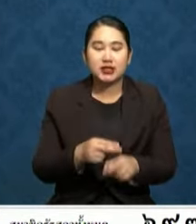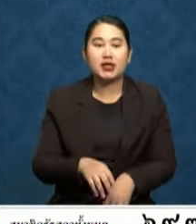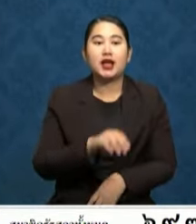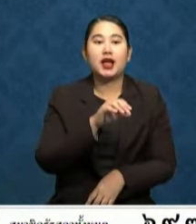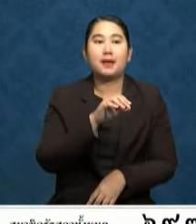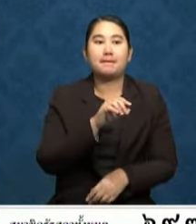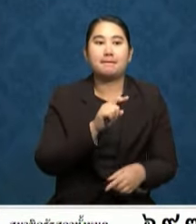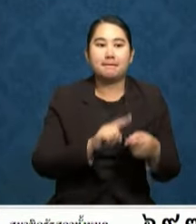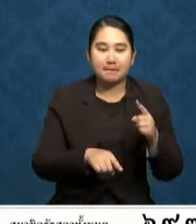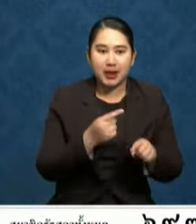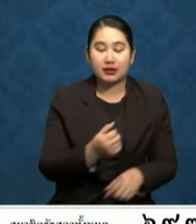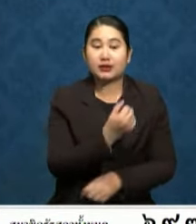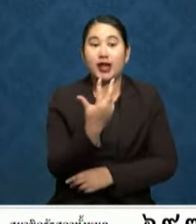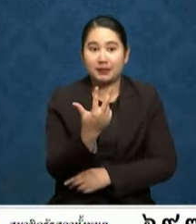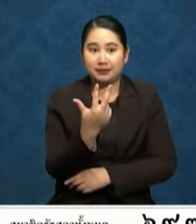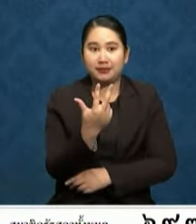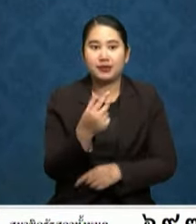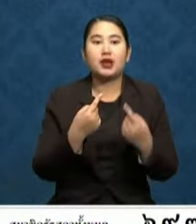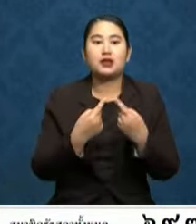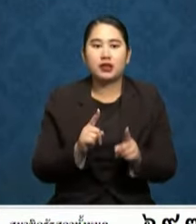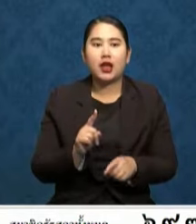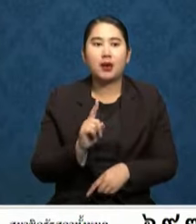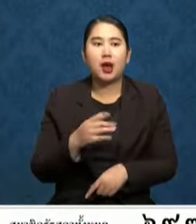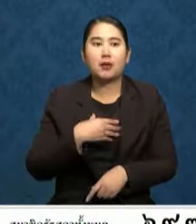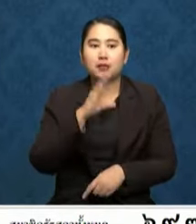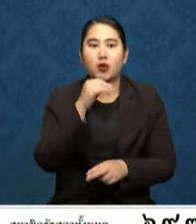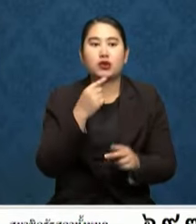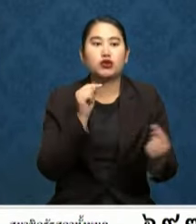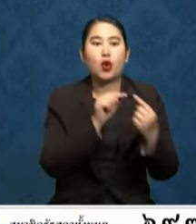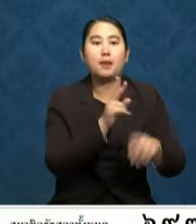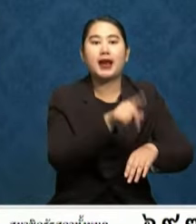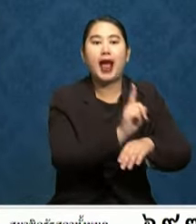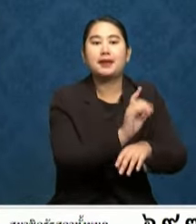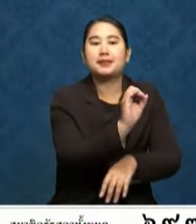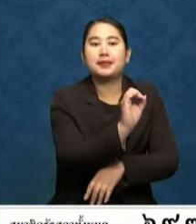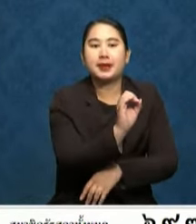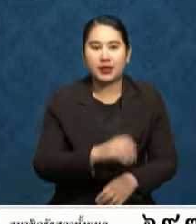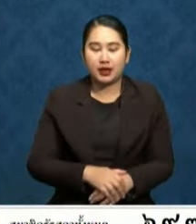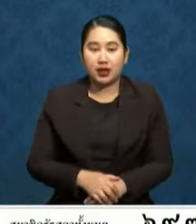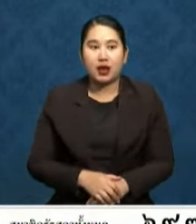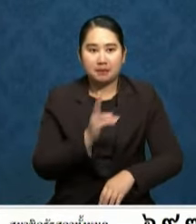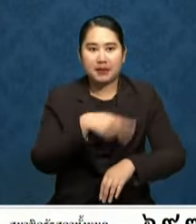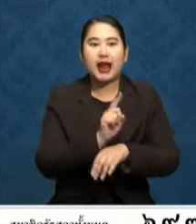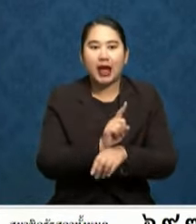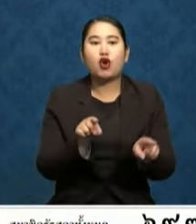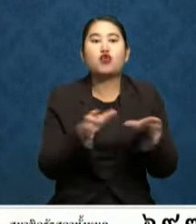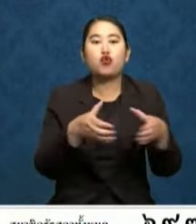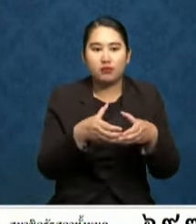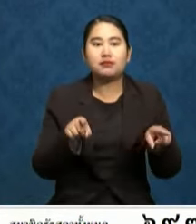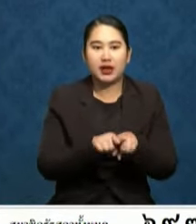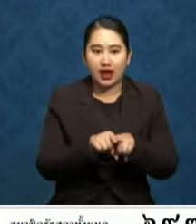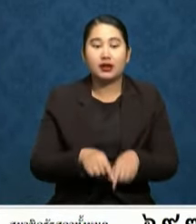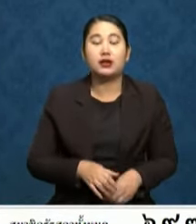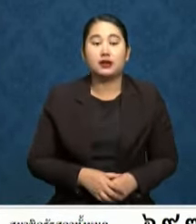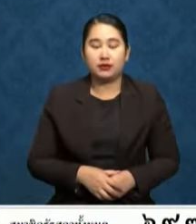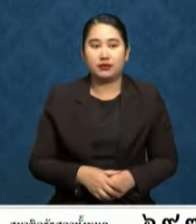าพและสหายสอนชัยแต่ยังไม่ได้อ้างถึงท่านประธานนะครับท่านประธานก็สหายเหมือนกันผ